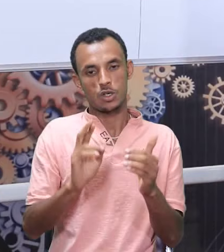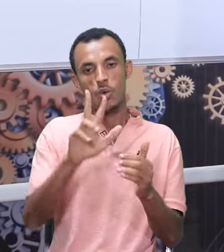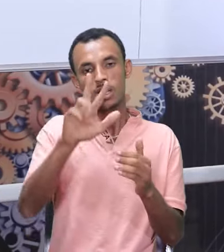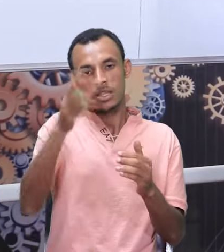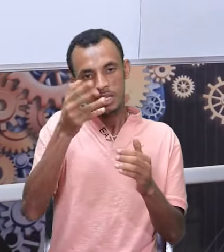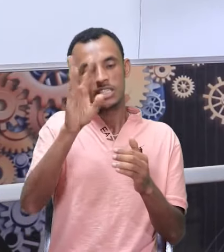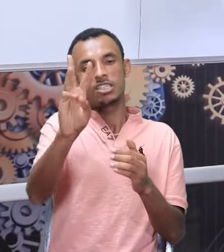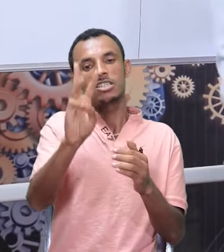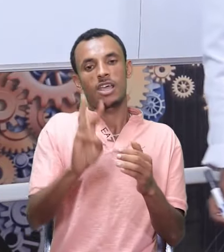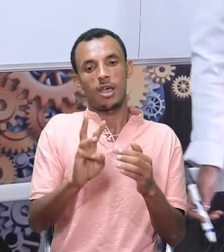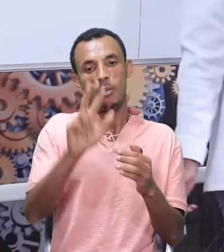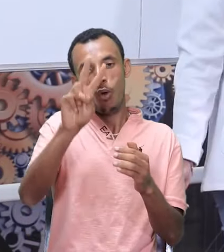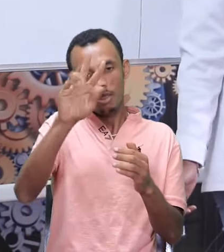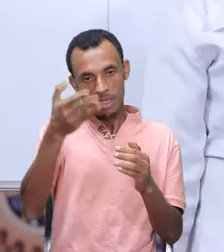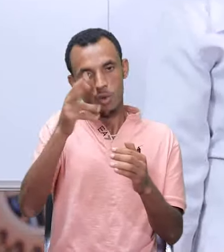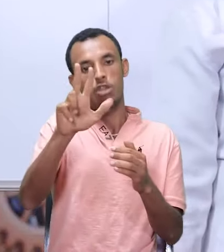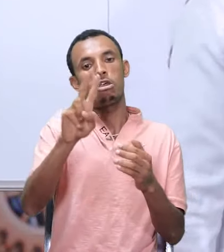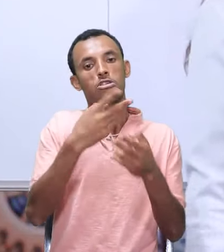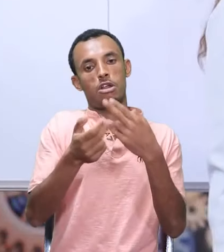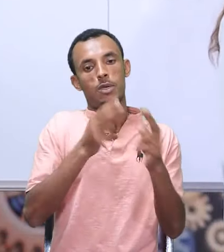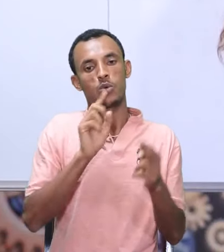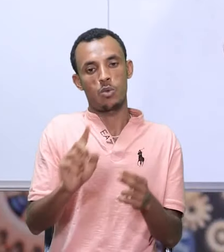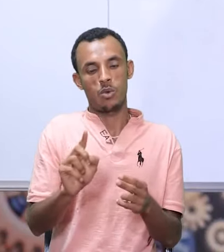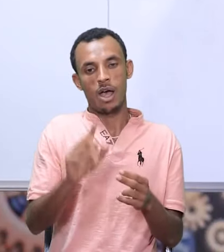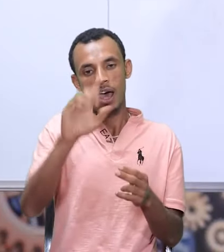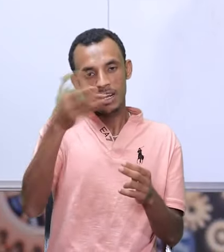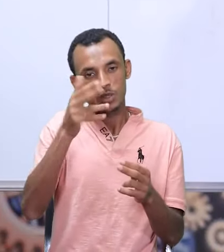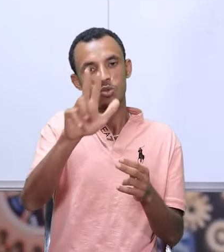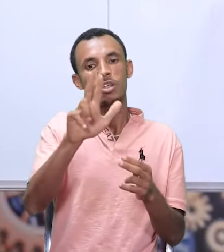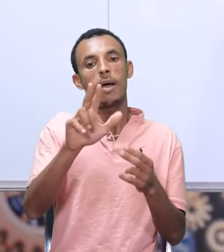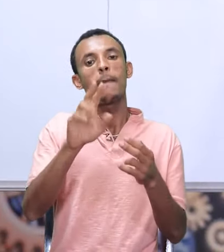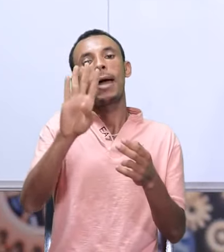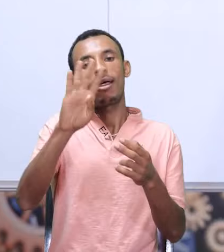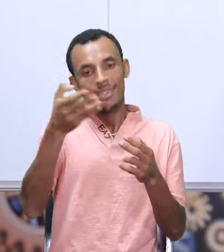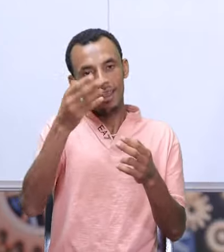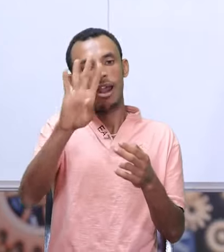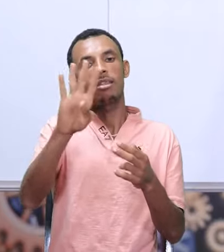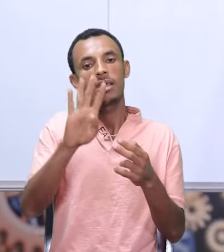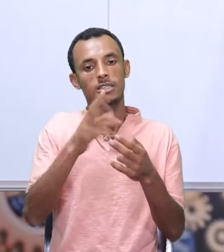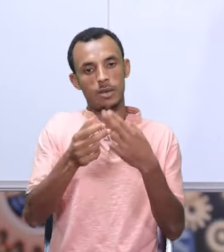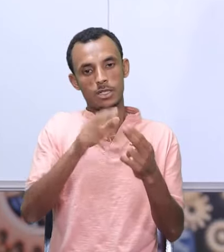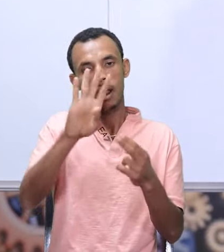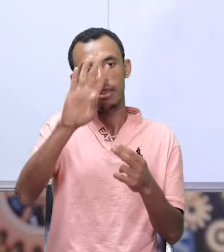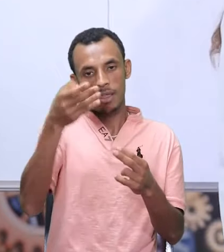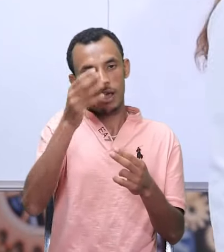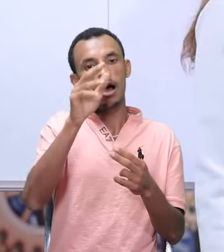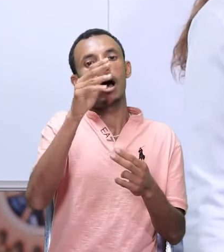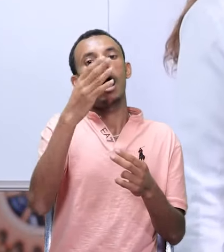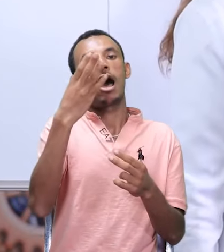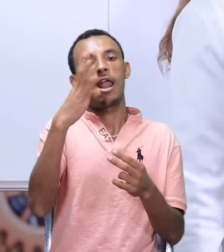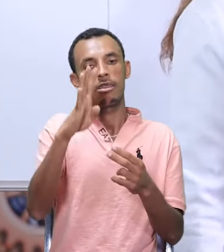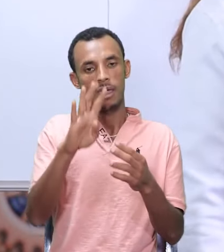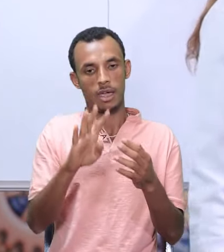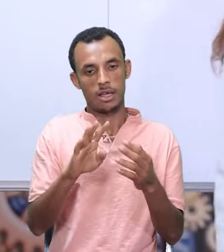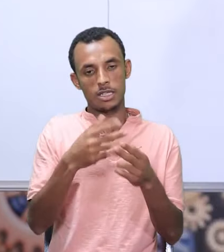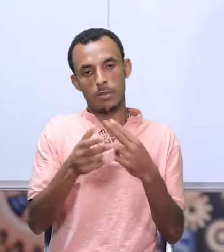የሚመጣው 1/3ኛን በ2/2ኛ ስናባዛው ነው 1/3ኛን በ4/4ኛ ስናባዛው 4/12ኛ ይመጣል አንድ ሶስተኛ